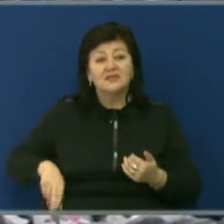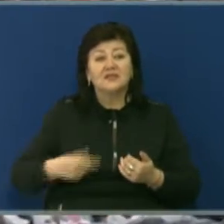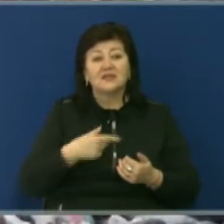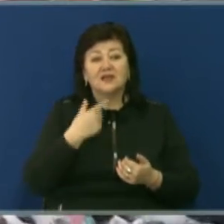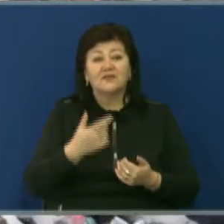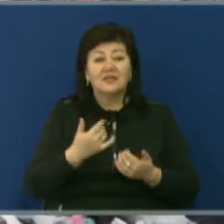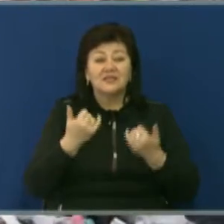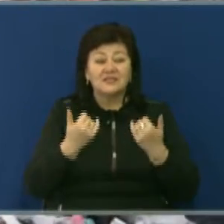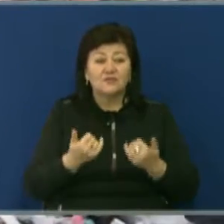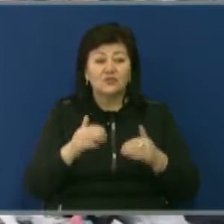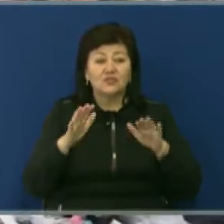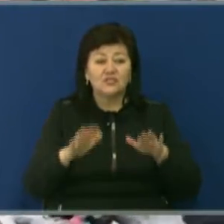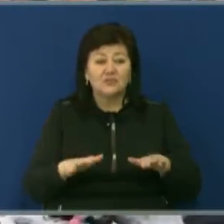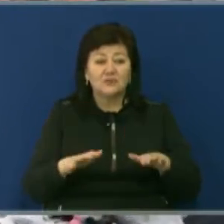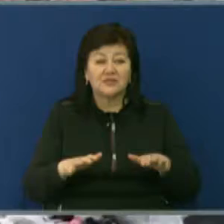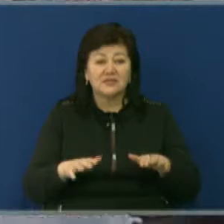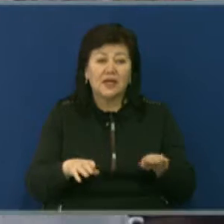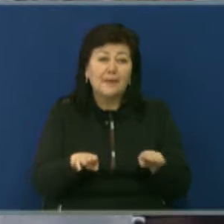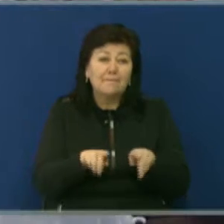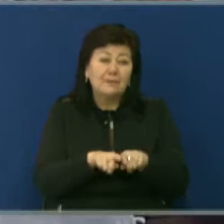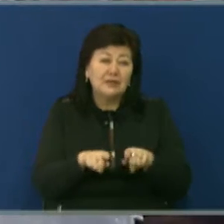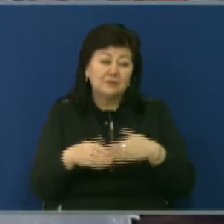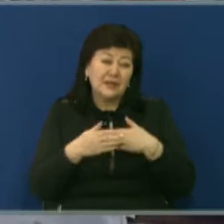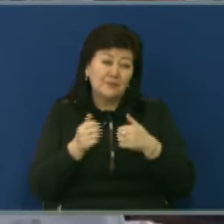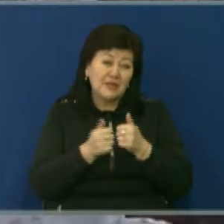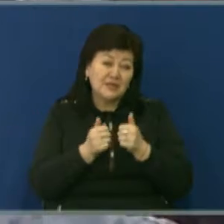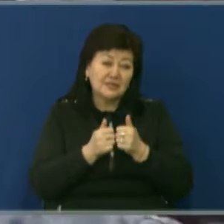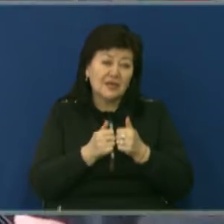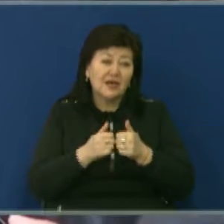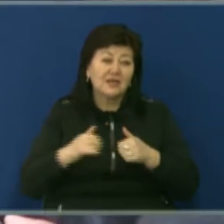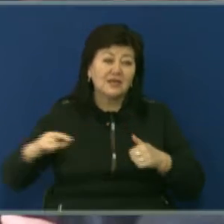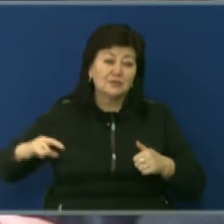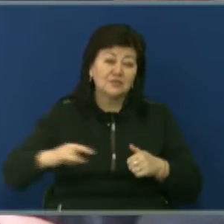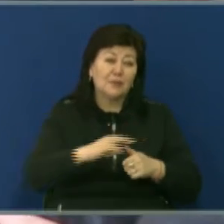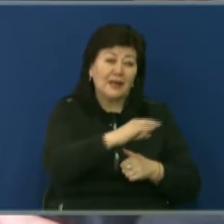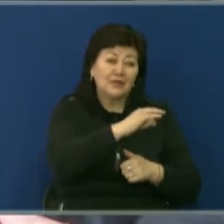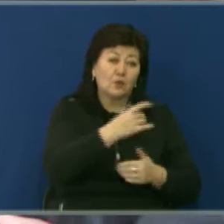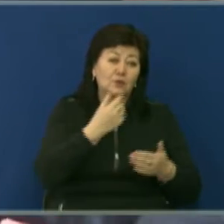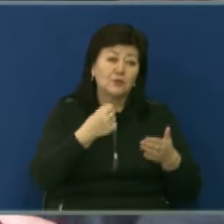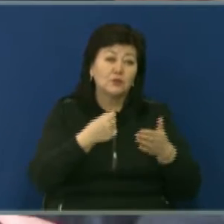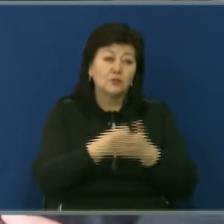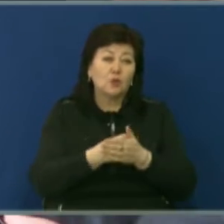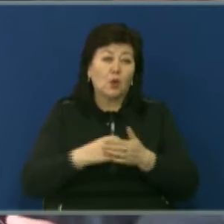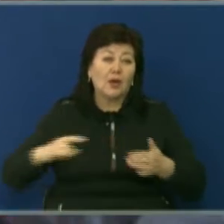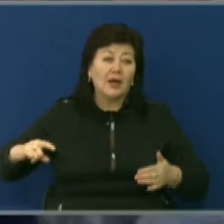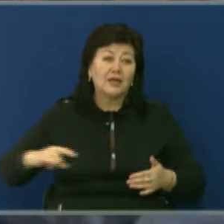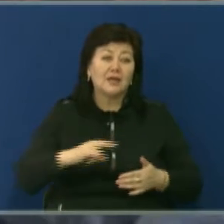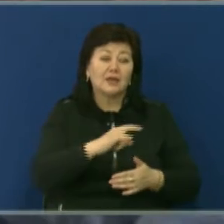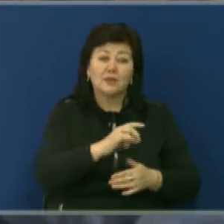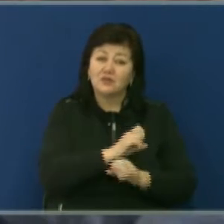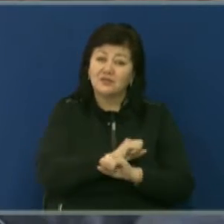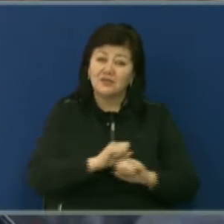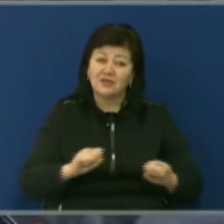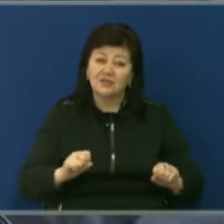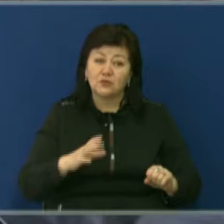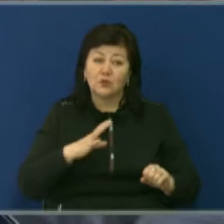қазіргі қоқыс тастайтын орын қала әуежайына жақын орналастықтан оны жабу қажет. До аэропорта не должно быть.